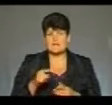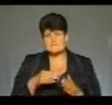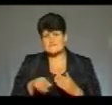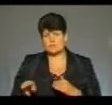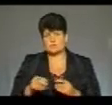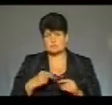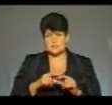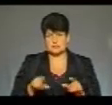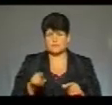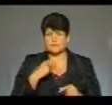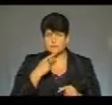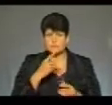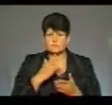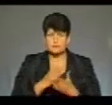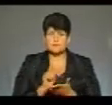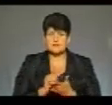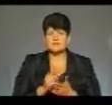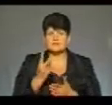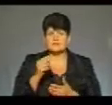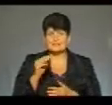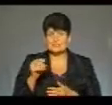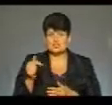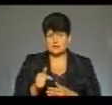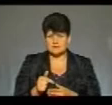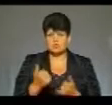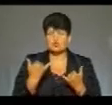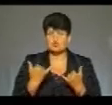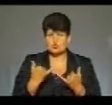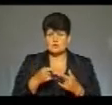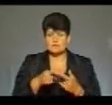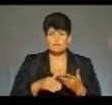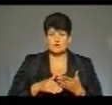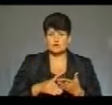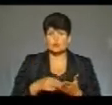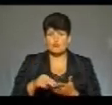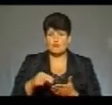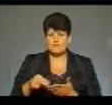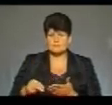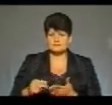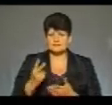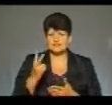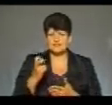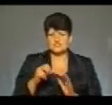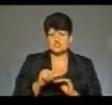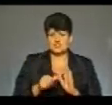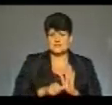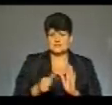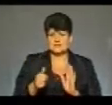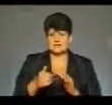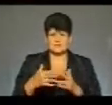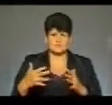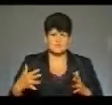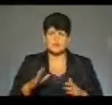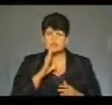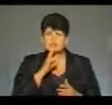супермаркету. Вона каже, що має пенсію 2 тисячі гривень. Сьогодні її волонтери придбали товарів на суму 216 гривень.